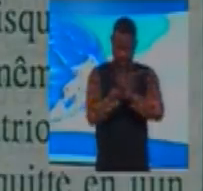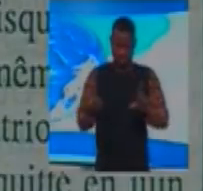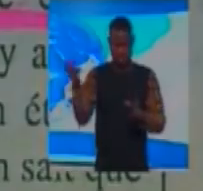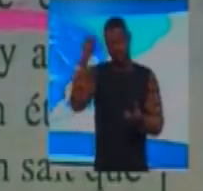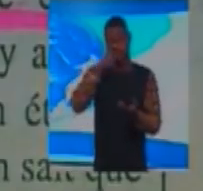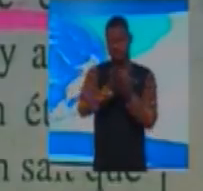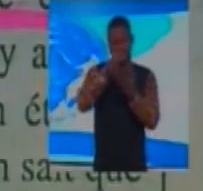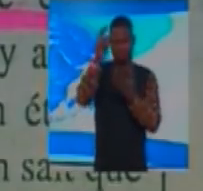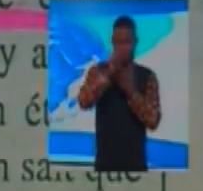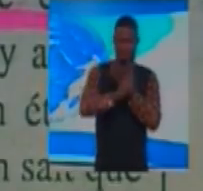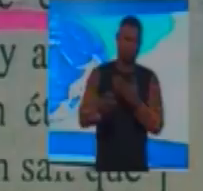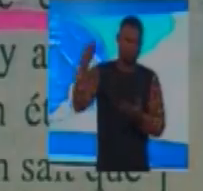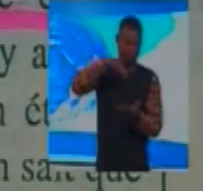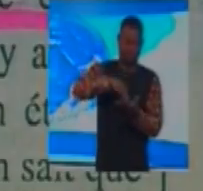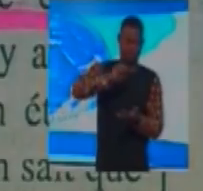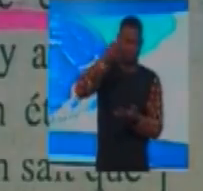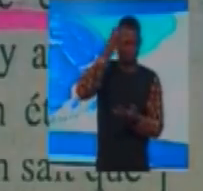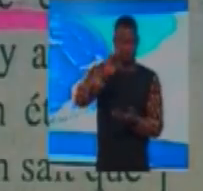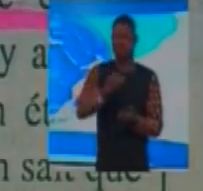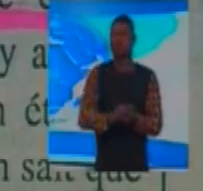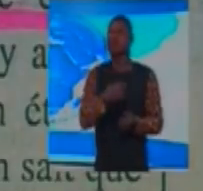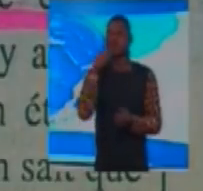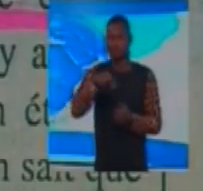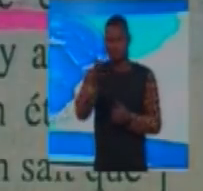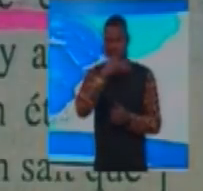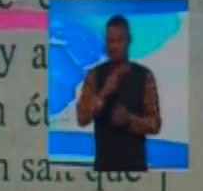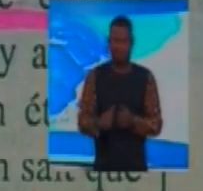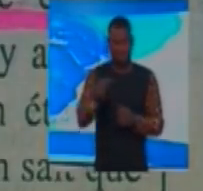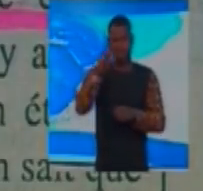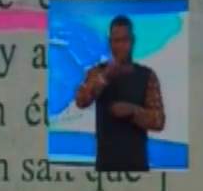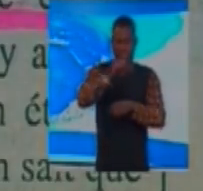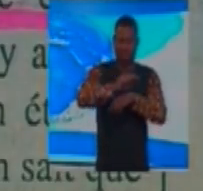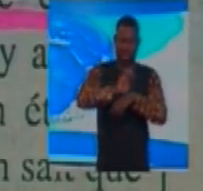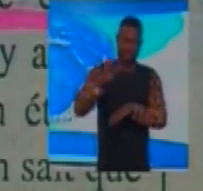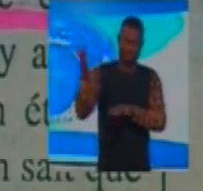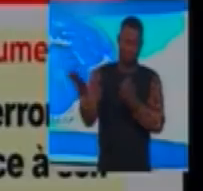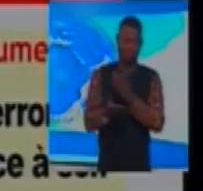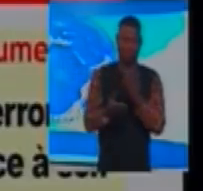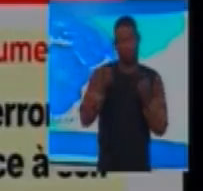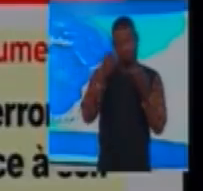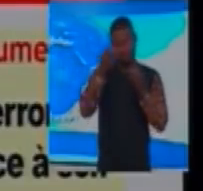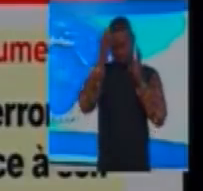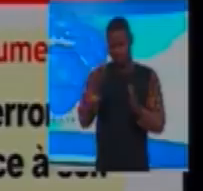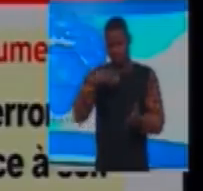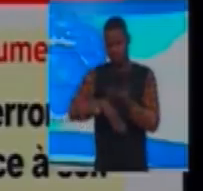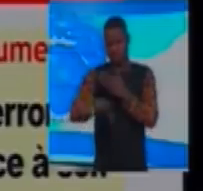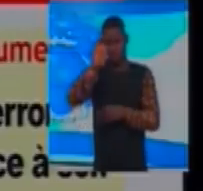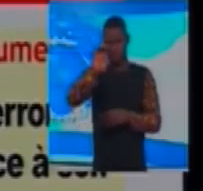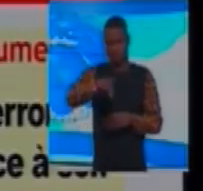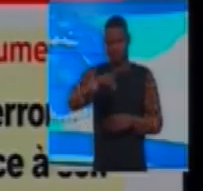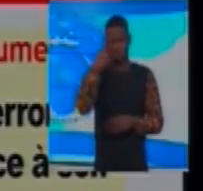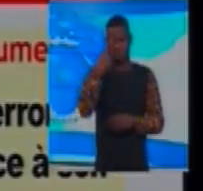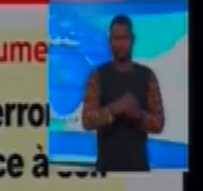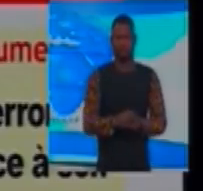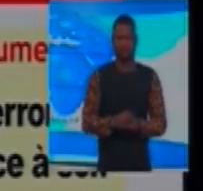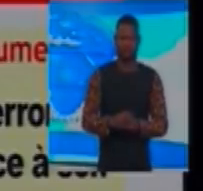Autant dire que la RDC est grand pourvoyeur de clients à la CPI, ajoute l'Obs. Et comme Ntaganda, un autre est